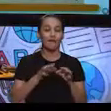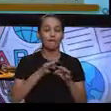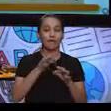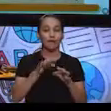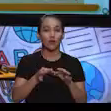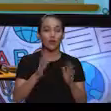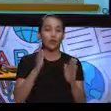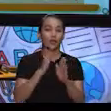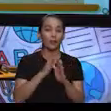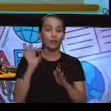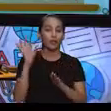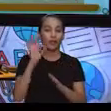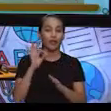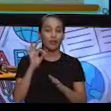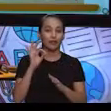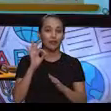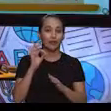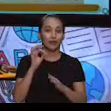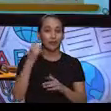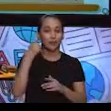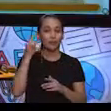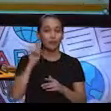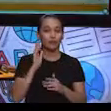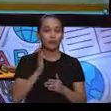chuqurroq bilimlarga ega bo'lamiz.